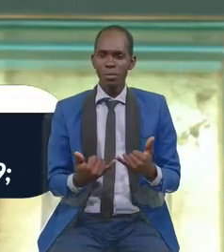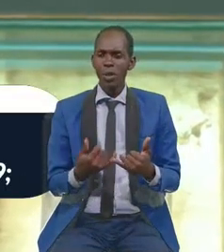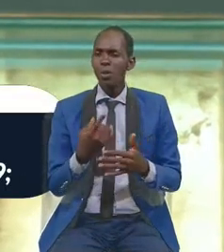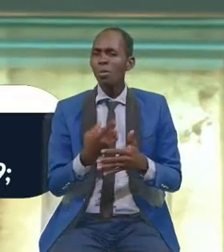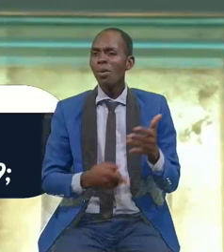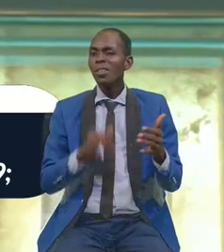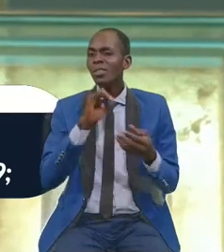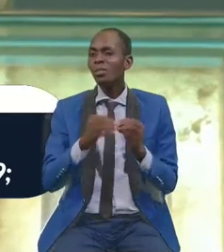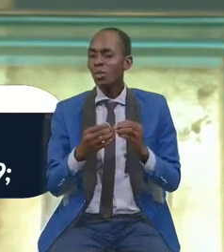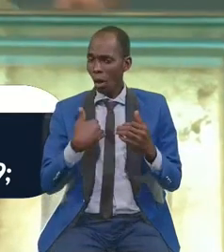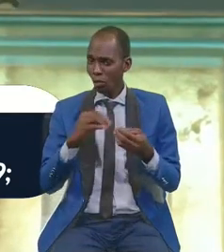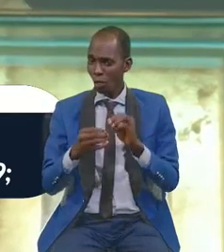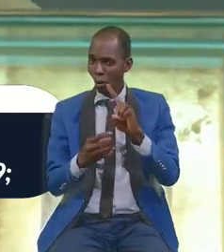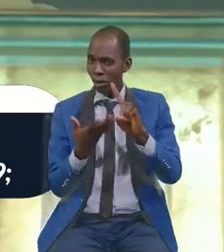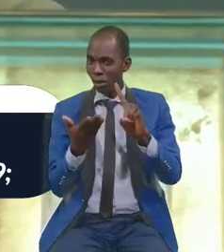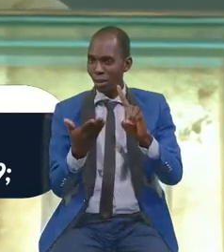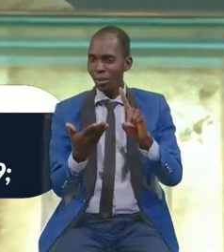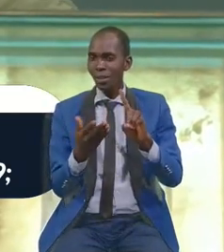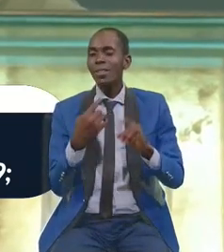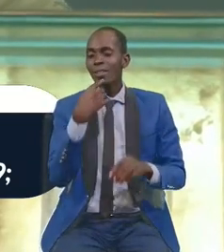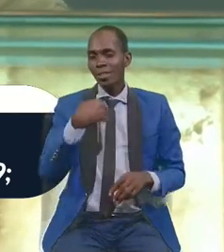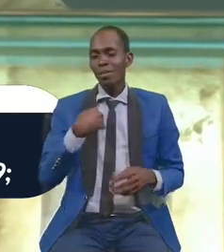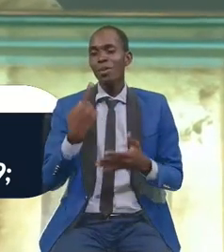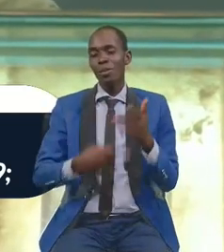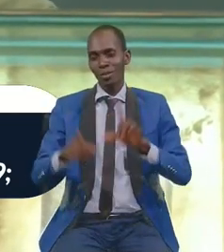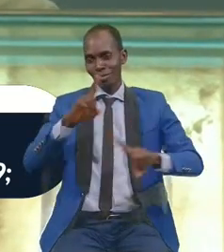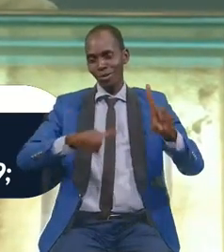point là-bas? Et prêchez-moi le premier point là-bas.